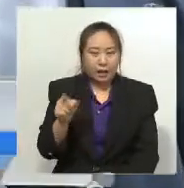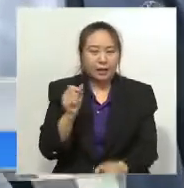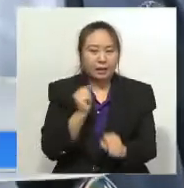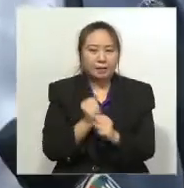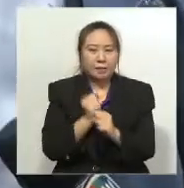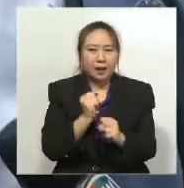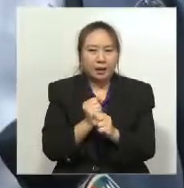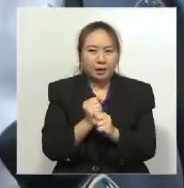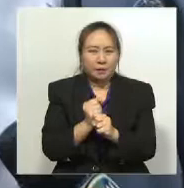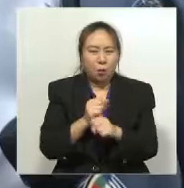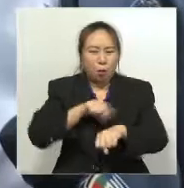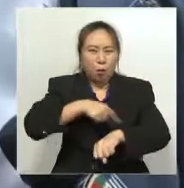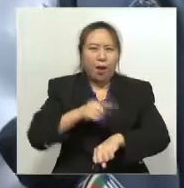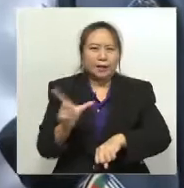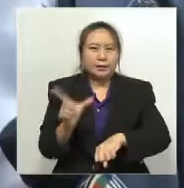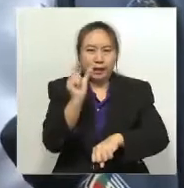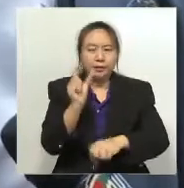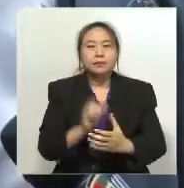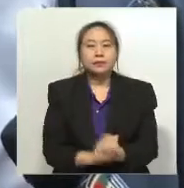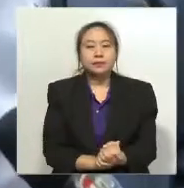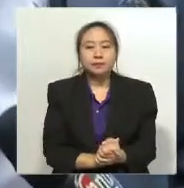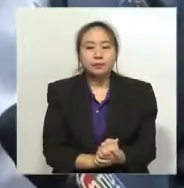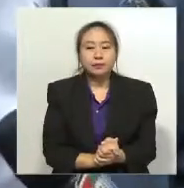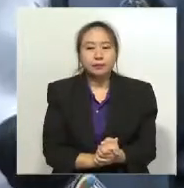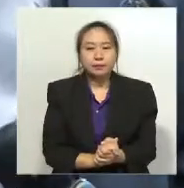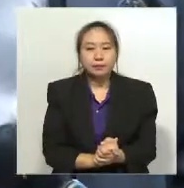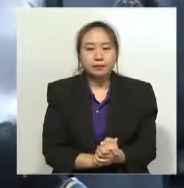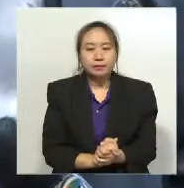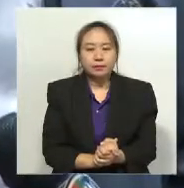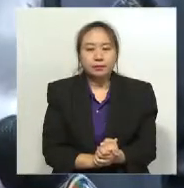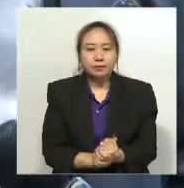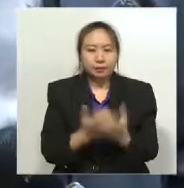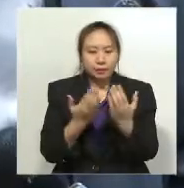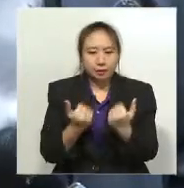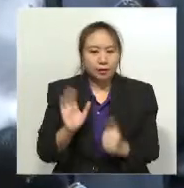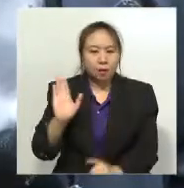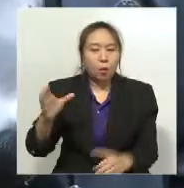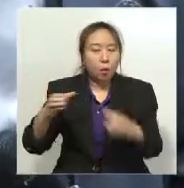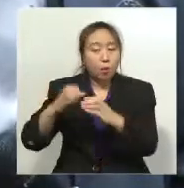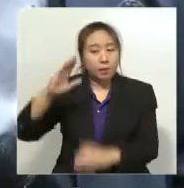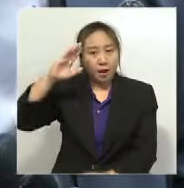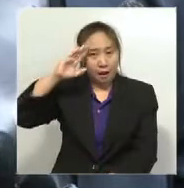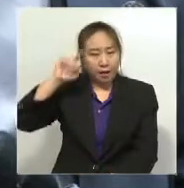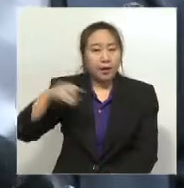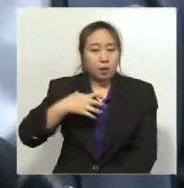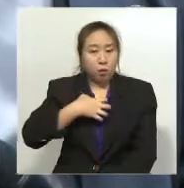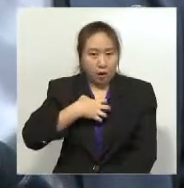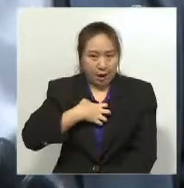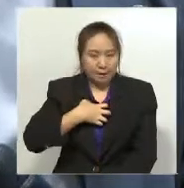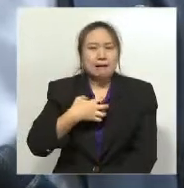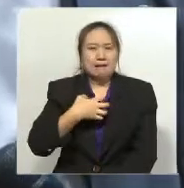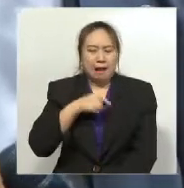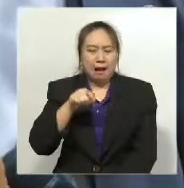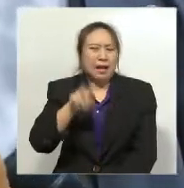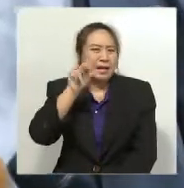งานได้สั้นหนทางที่ทางซิลเขาต้องการเนี่ยเขาต้องการให้เราเนี่ยลดระดับน้ำให้เขาบ้